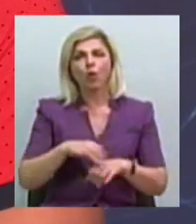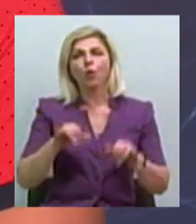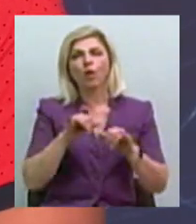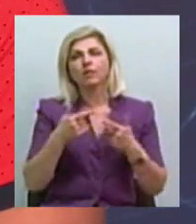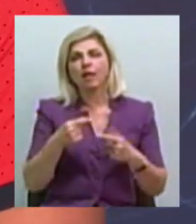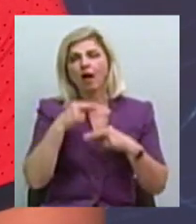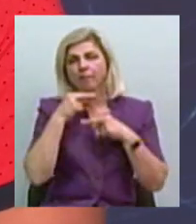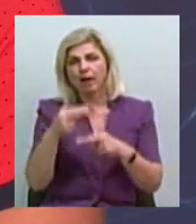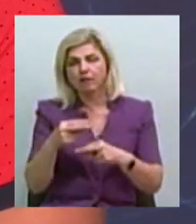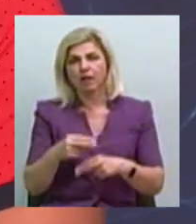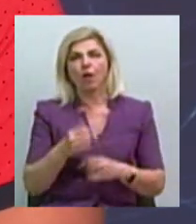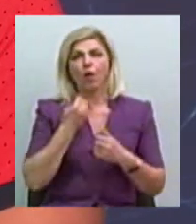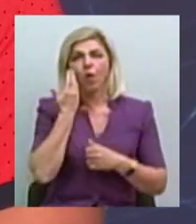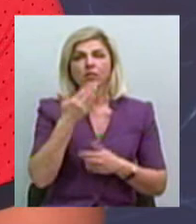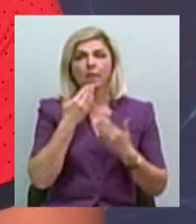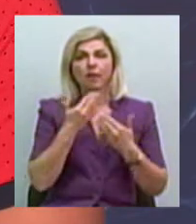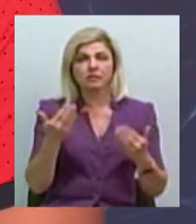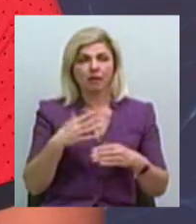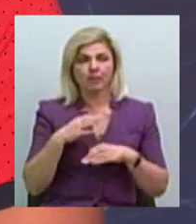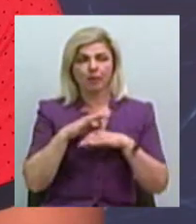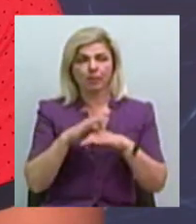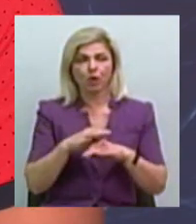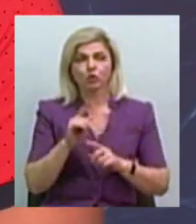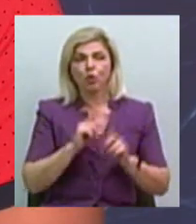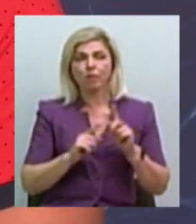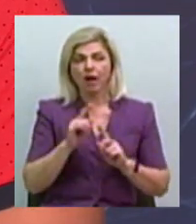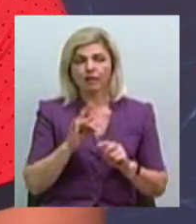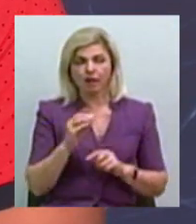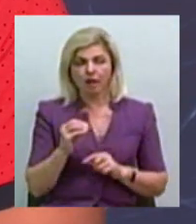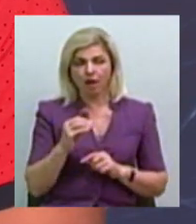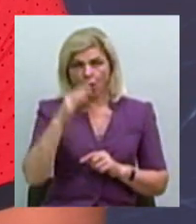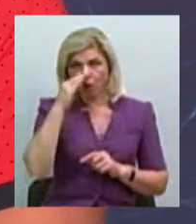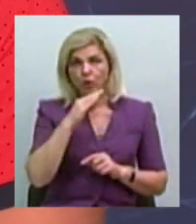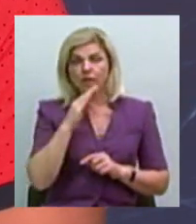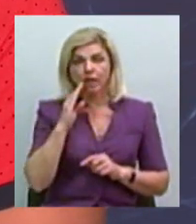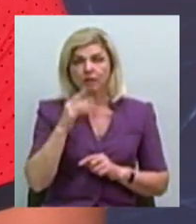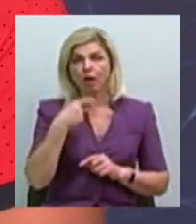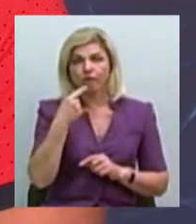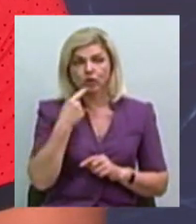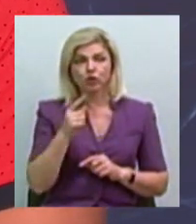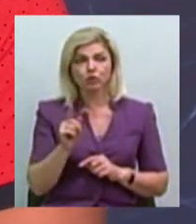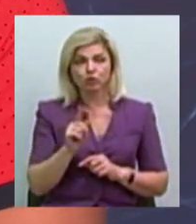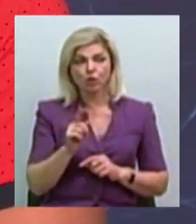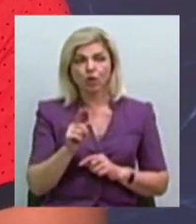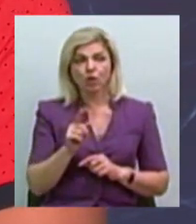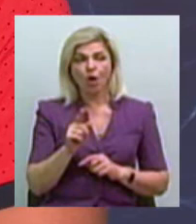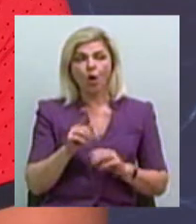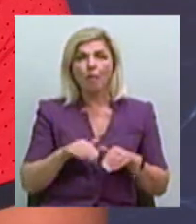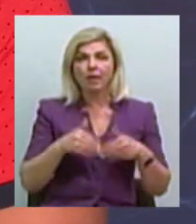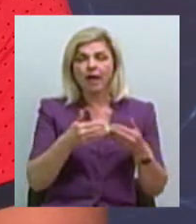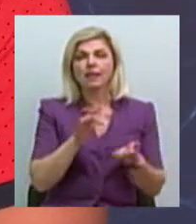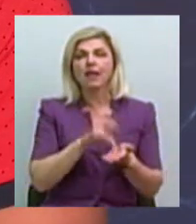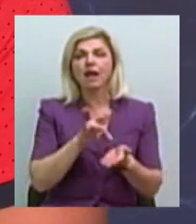Когда я последнее было проведенное собрание, родителям сказал, что обратите детям в Телеграм.